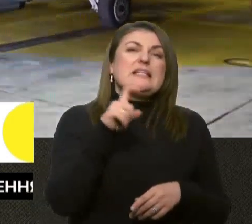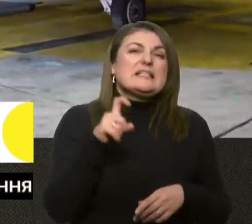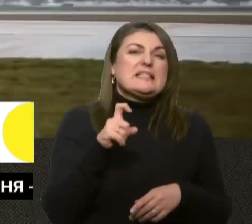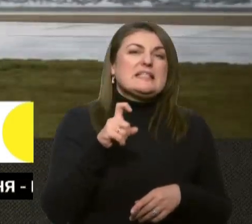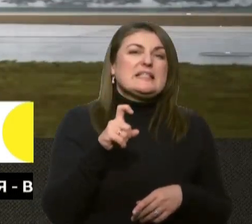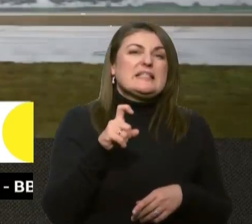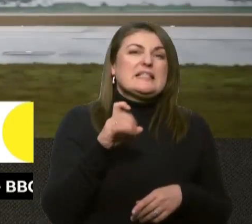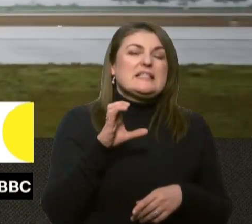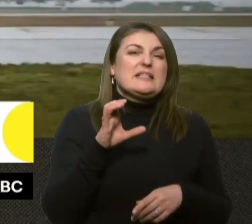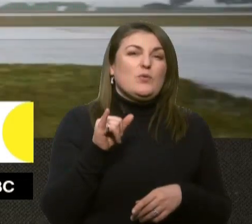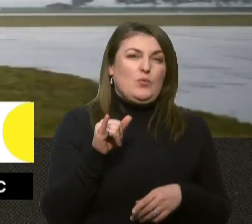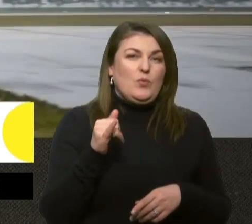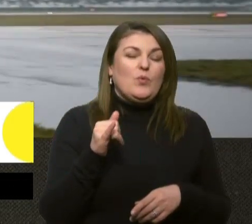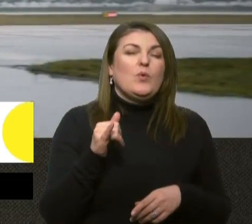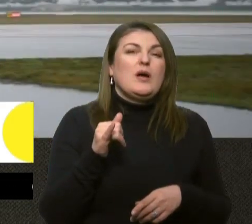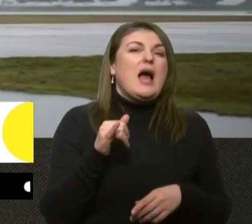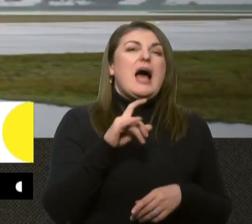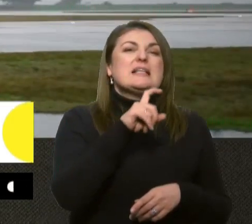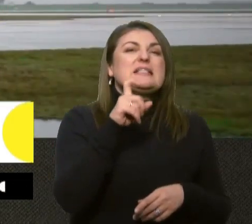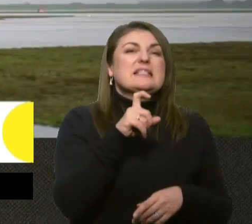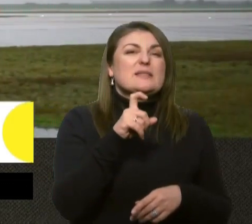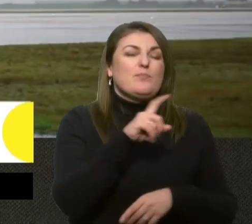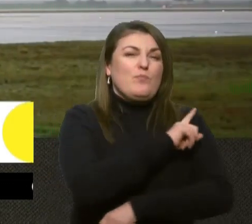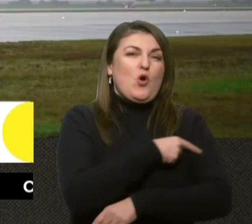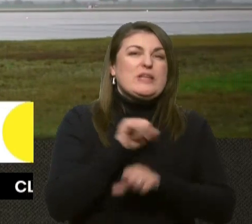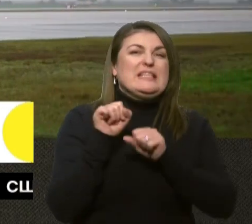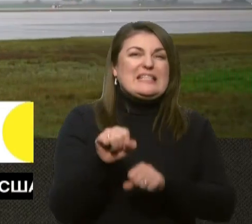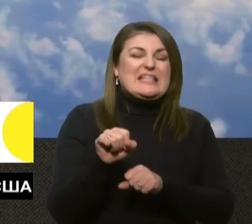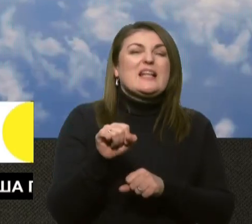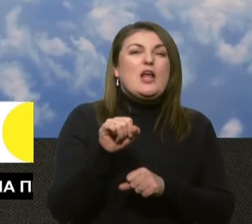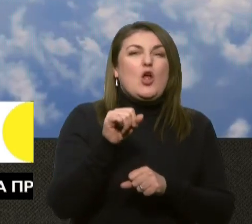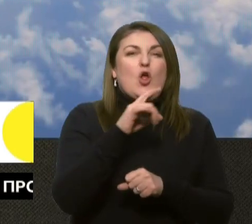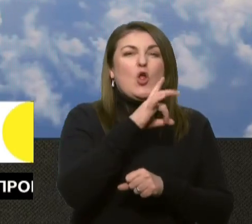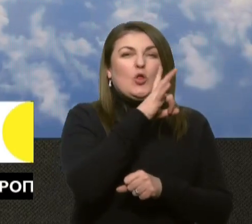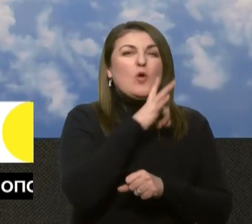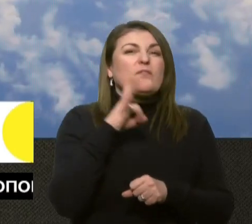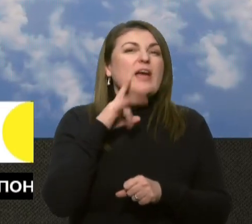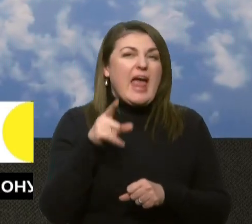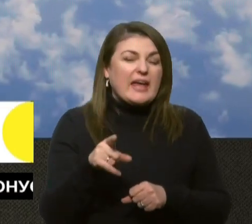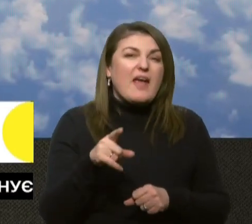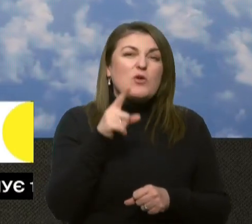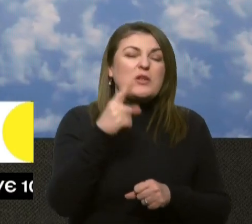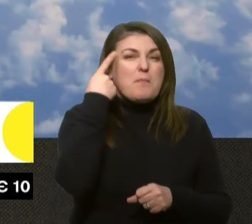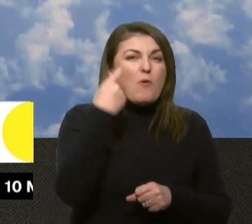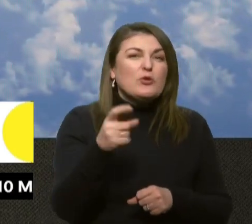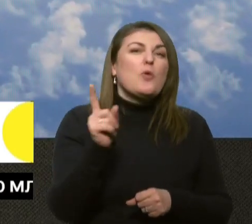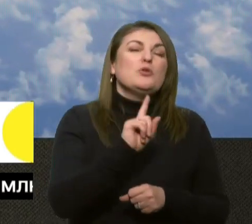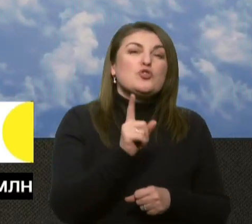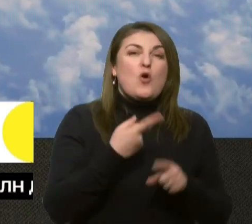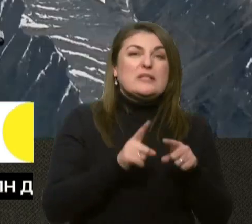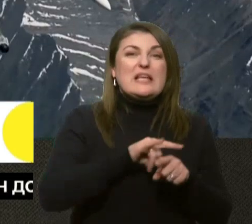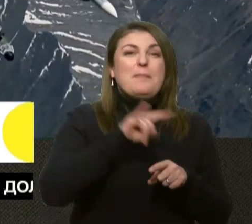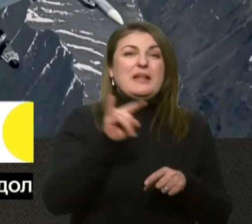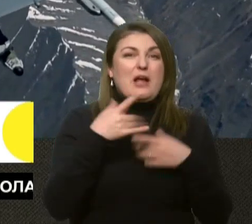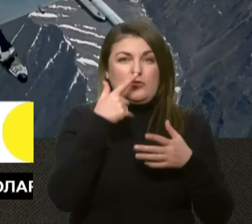збройні сили Норвегії в соцмережі X, вони повідомили, що от цим